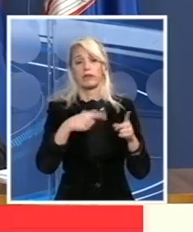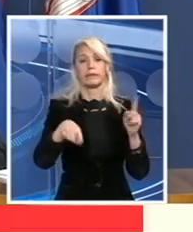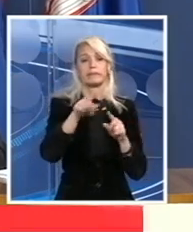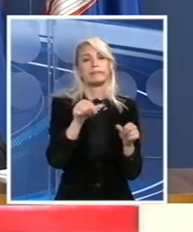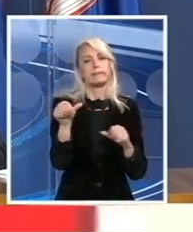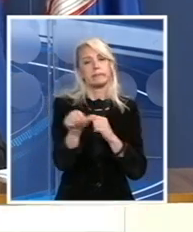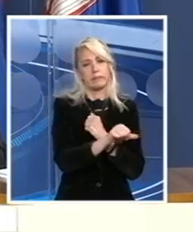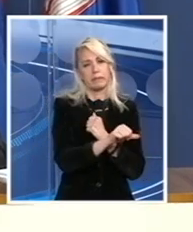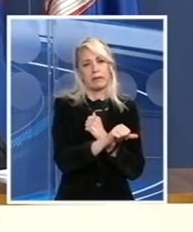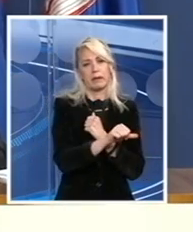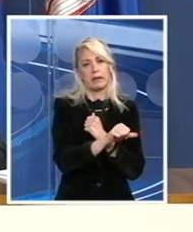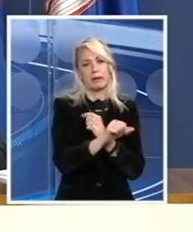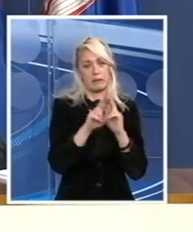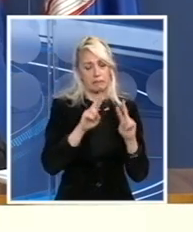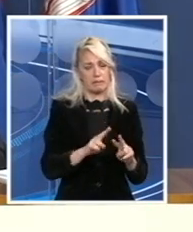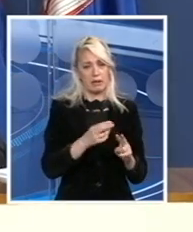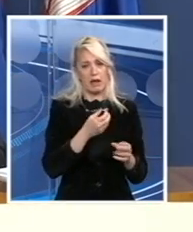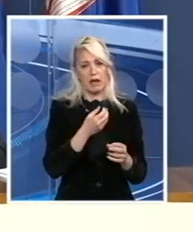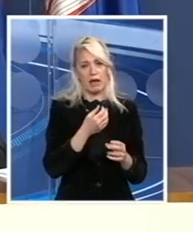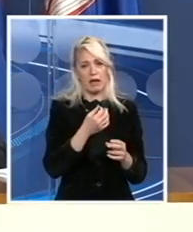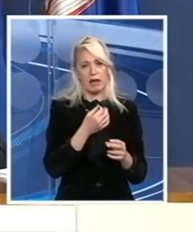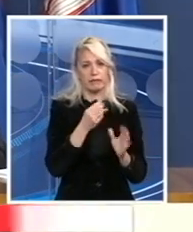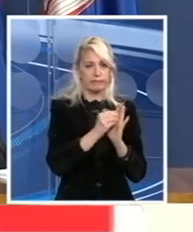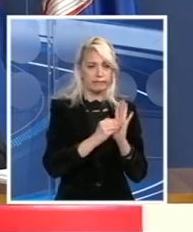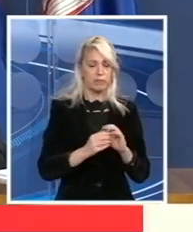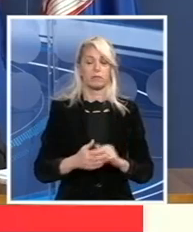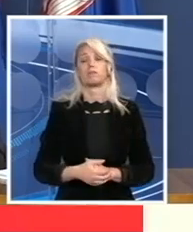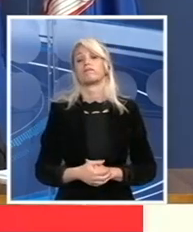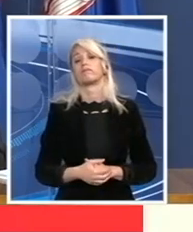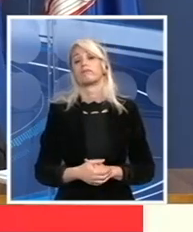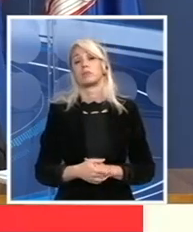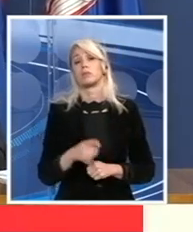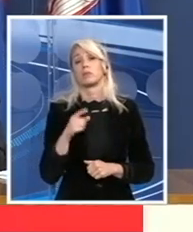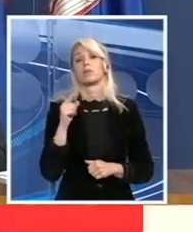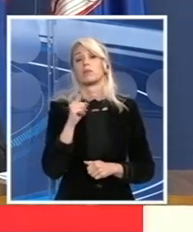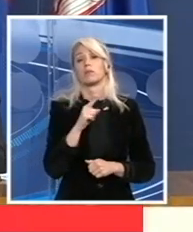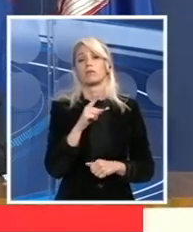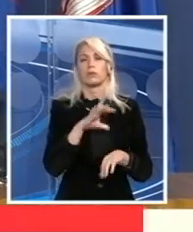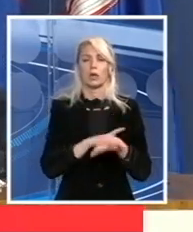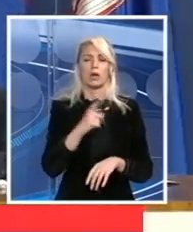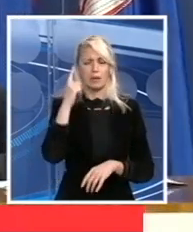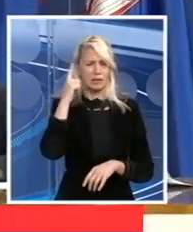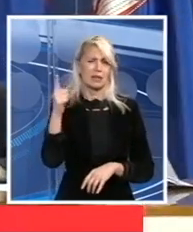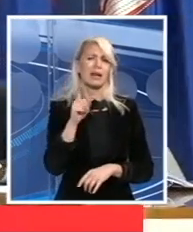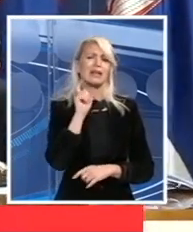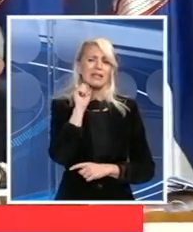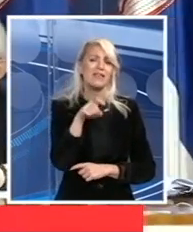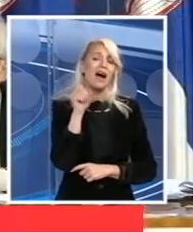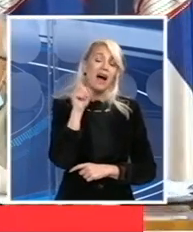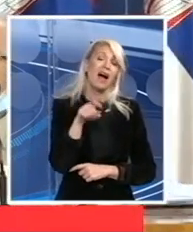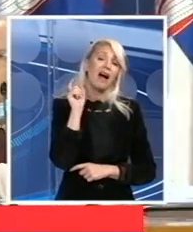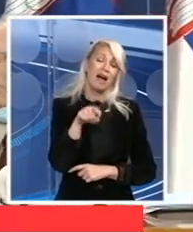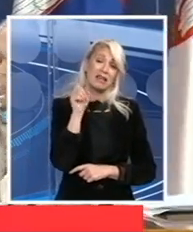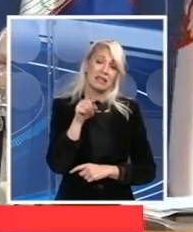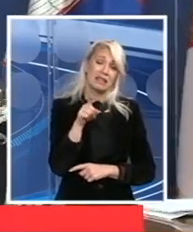podataka kojima oni vi raspolažu? Kao što znate, na dnevnom nivou komuniciramo sa vama sve informacije